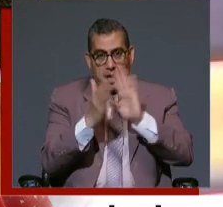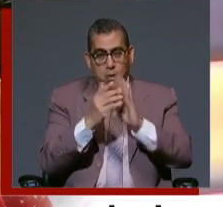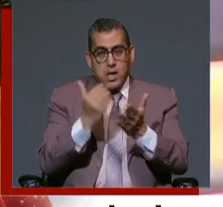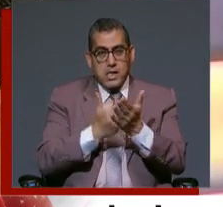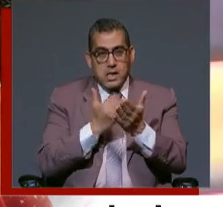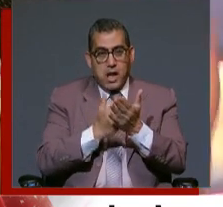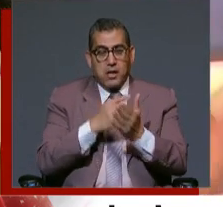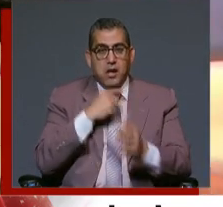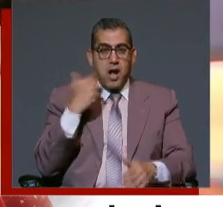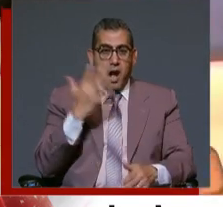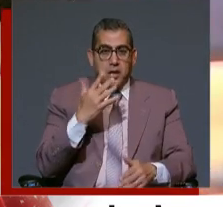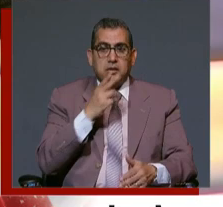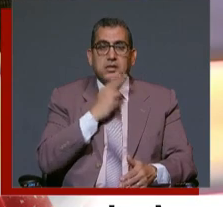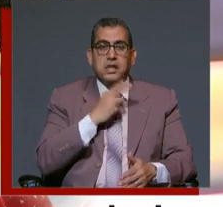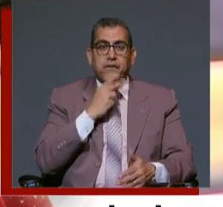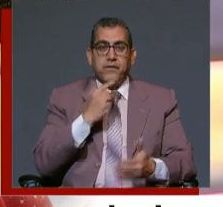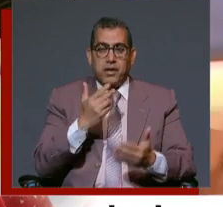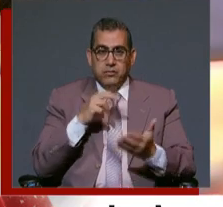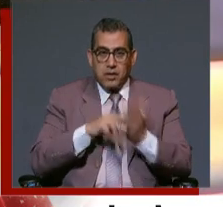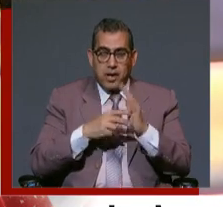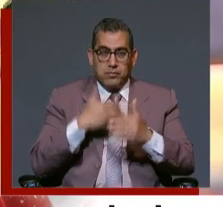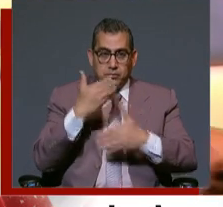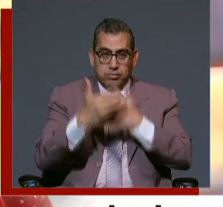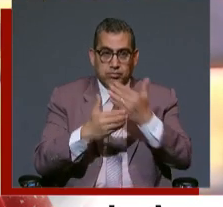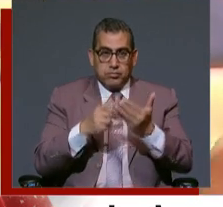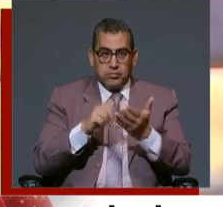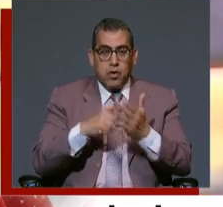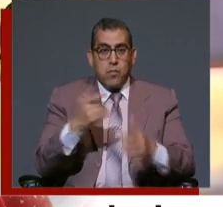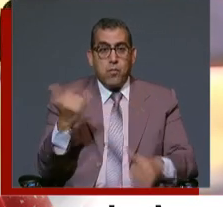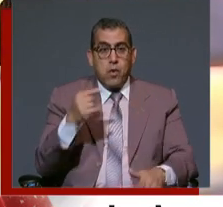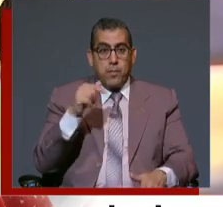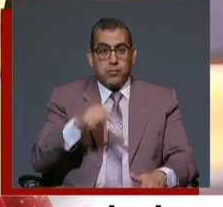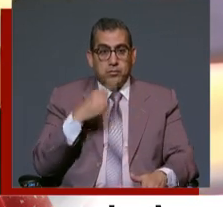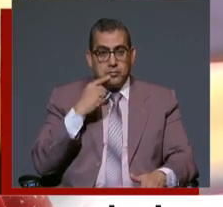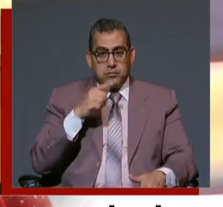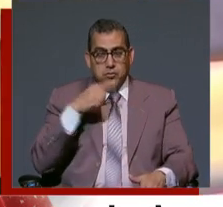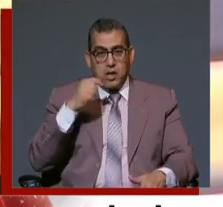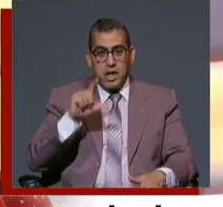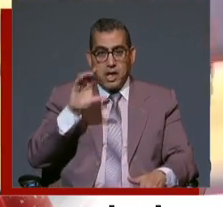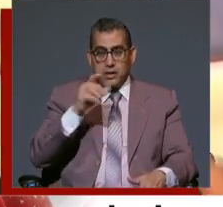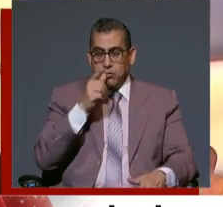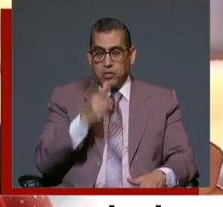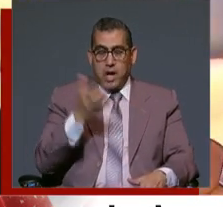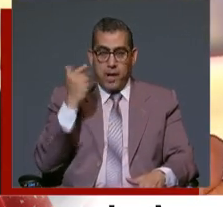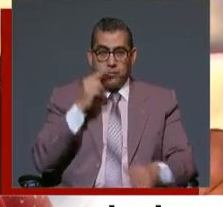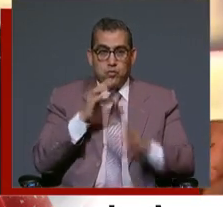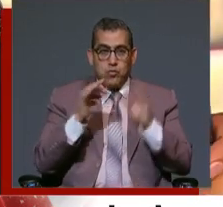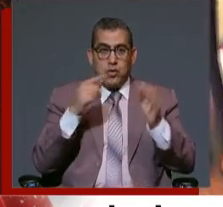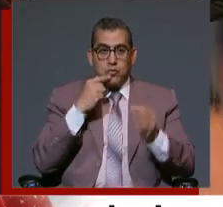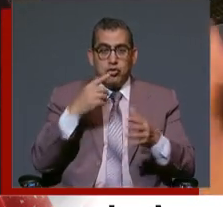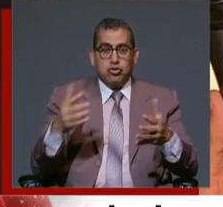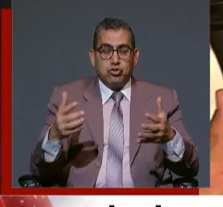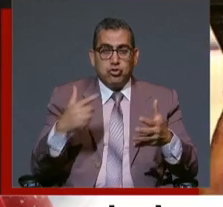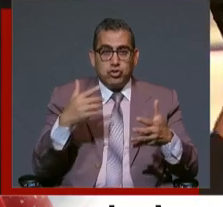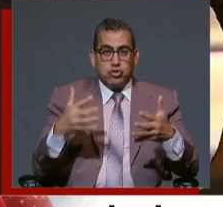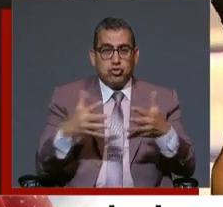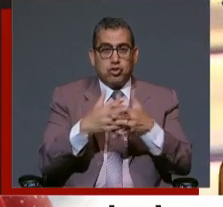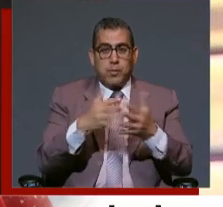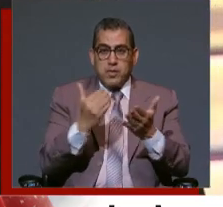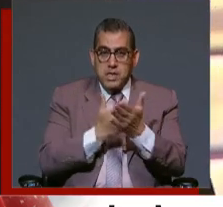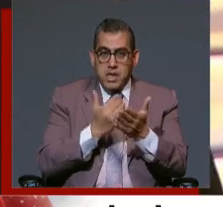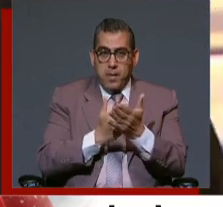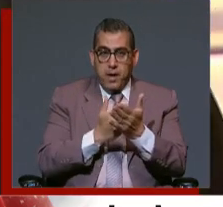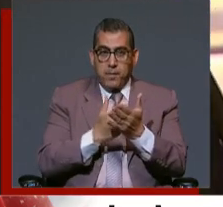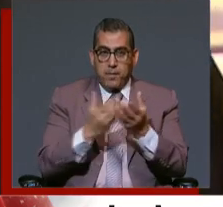الأخضر والنظيف، لصالح كمان في حاجة مهمة قوي تحدث عنها الرئيس عبد الفتاح السيسي قبل كده، مسألة الشراكة، مسألة الاستثمار،